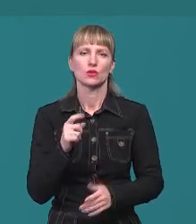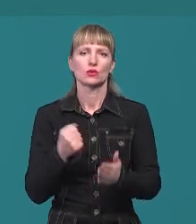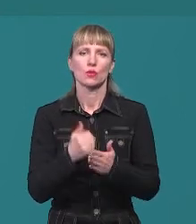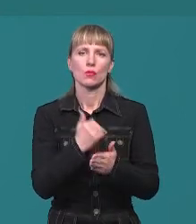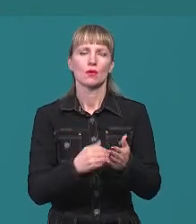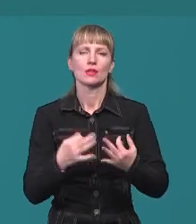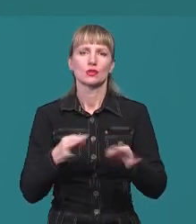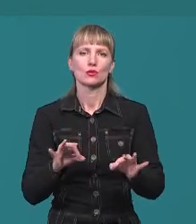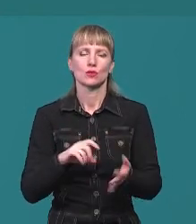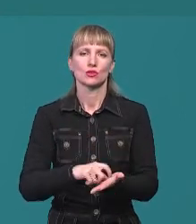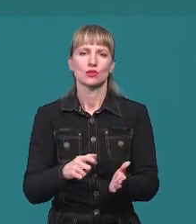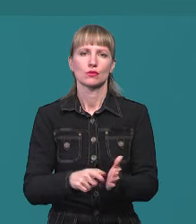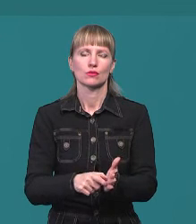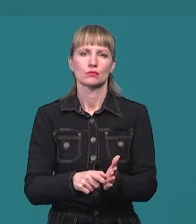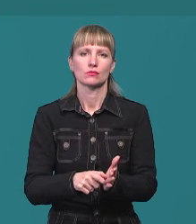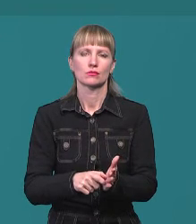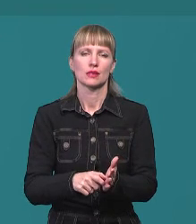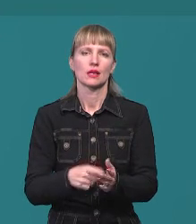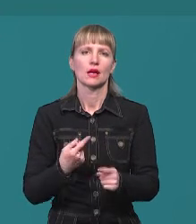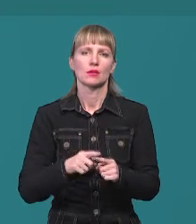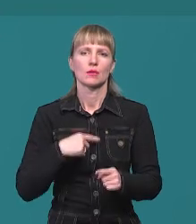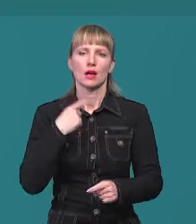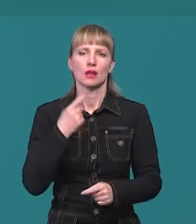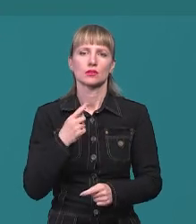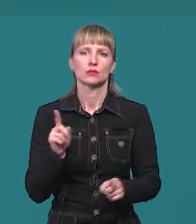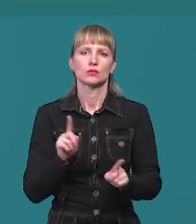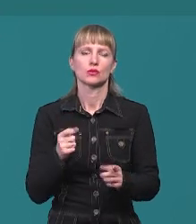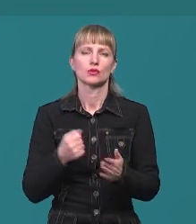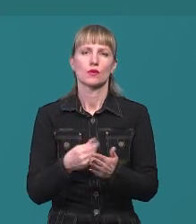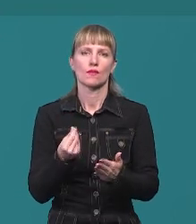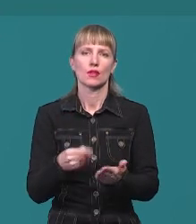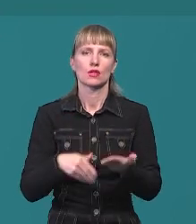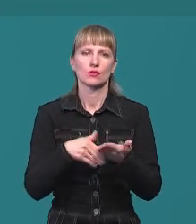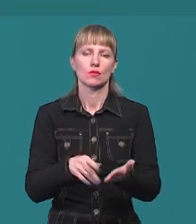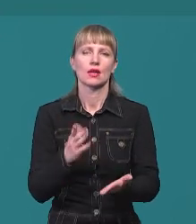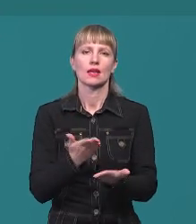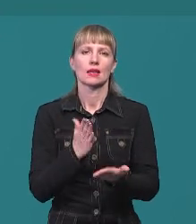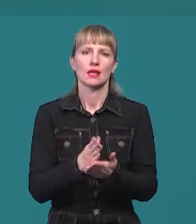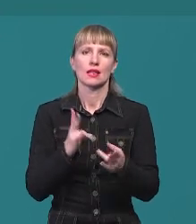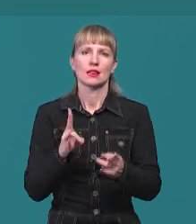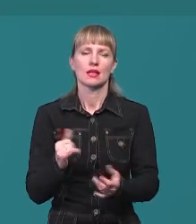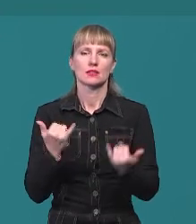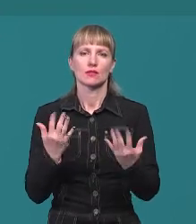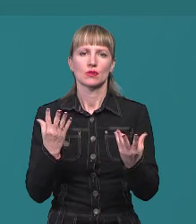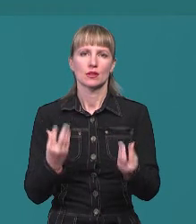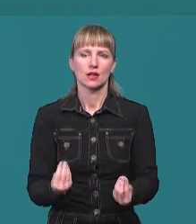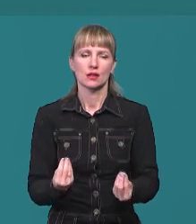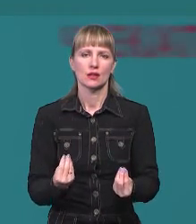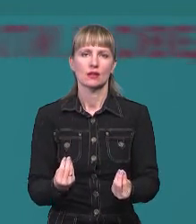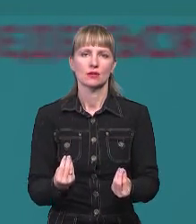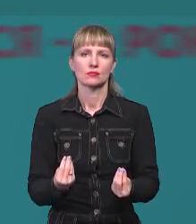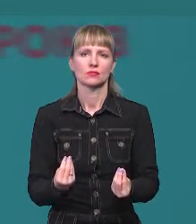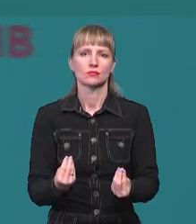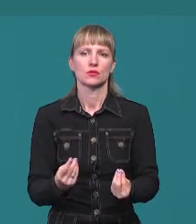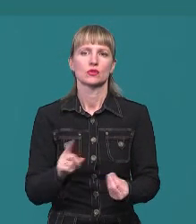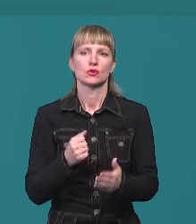програми «Доступне житло». І це ми кажемо щодо фінансування, яке є на сьогоднішній день.